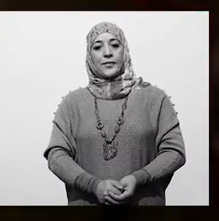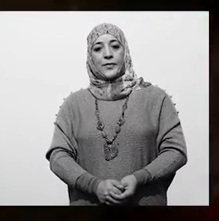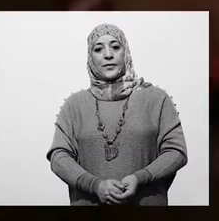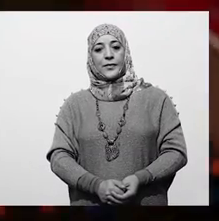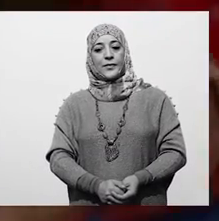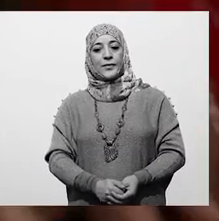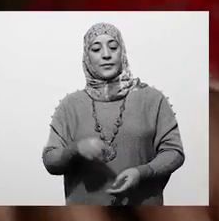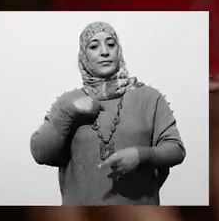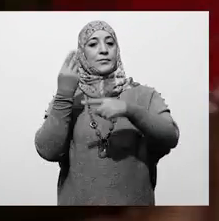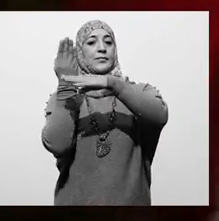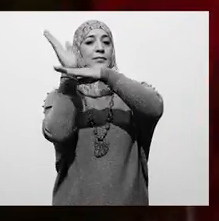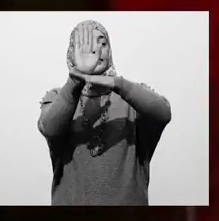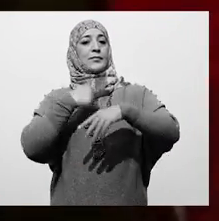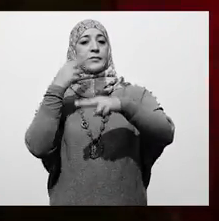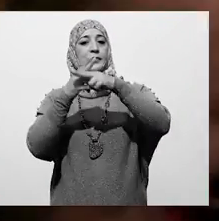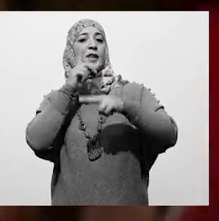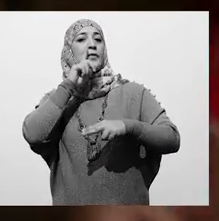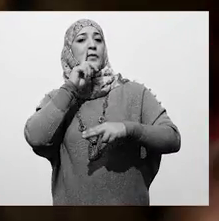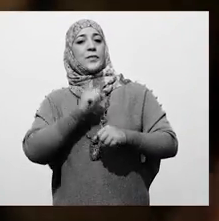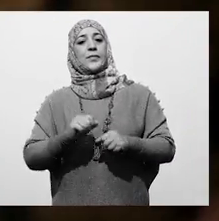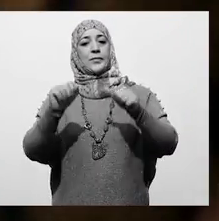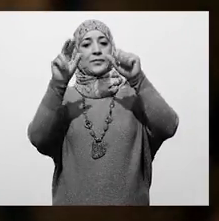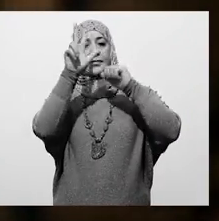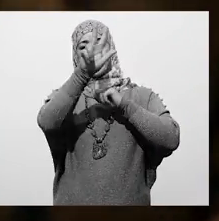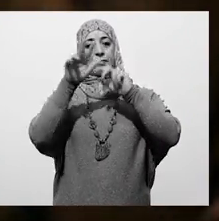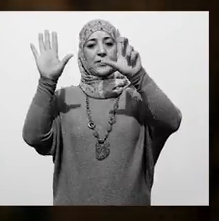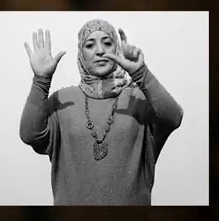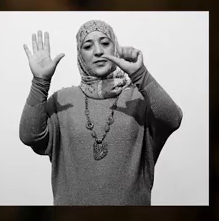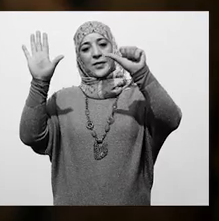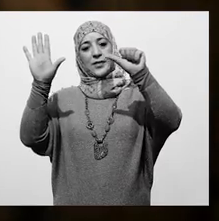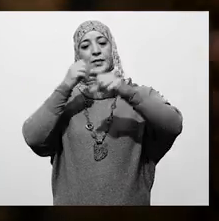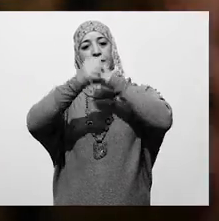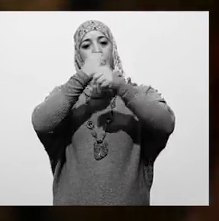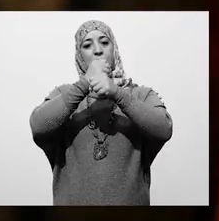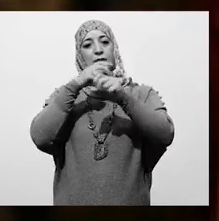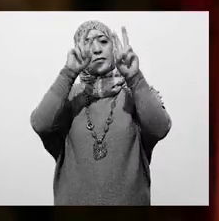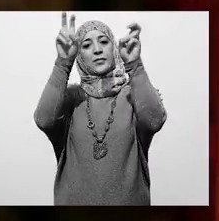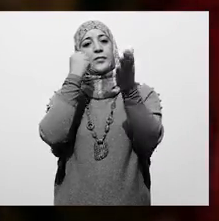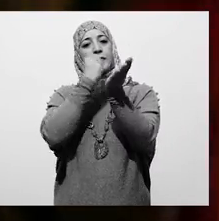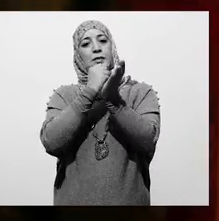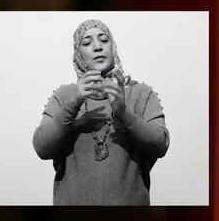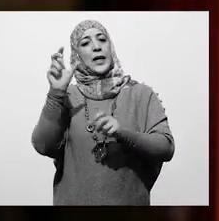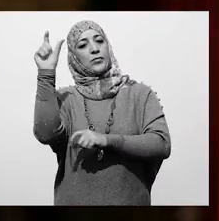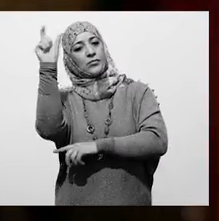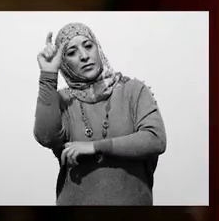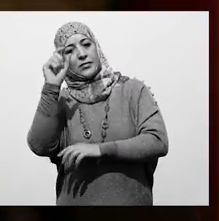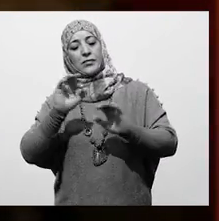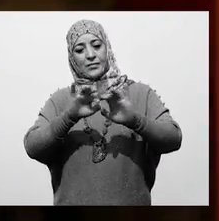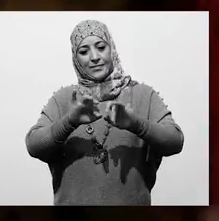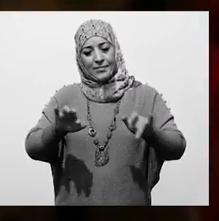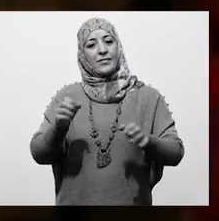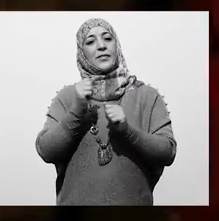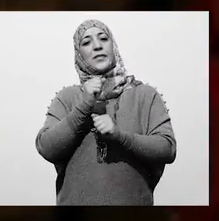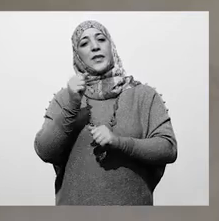jamila et et tout le team sanaa à trois ans de la fête l'islam il ya du plomb standard et